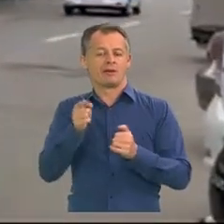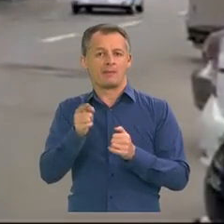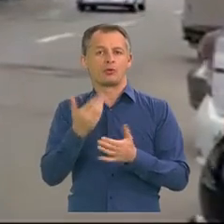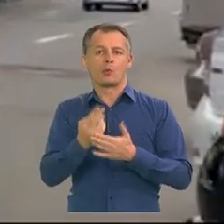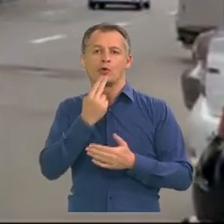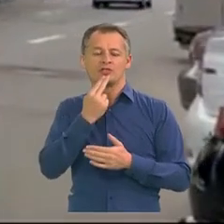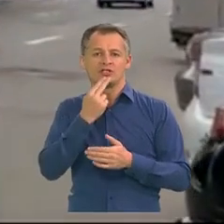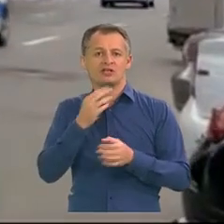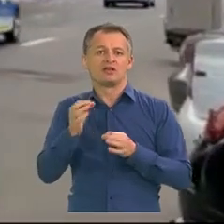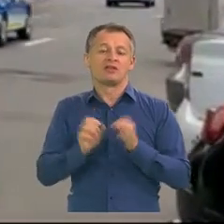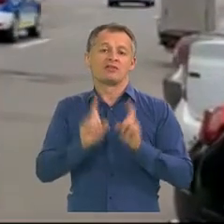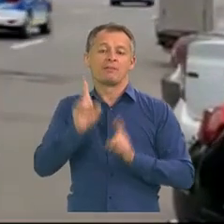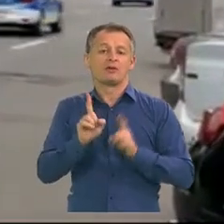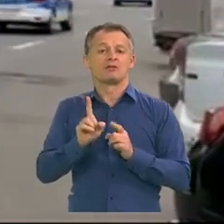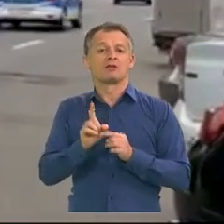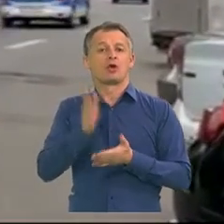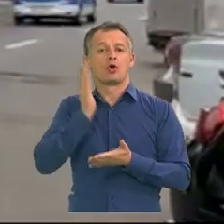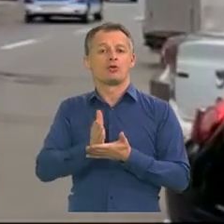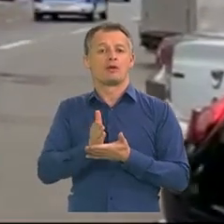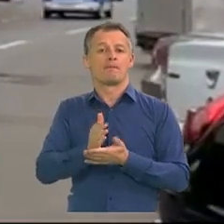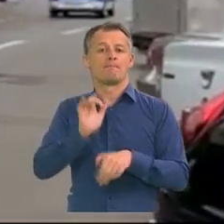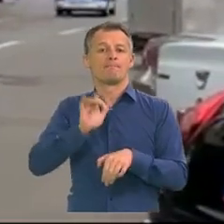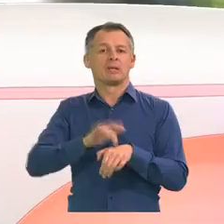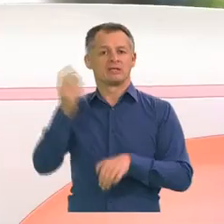luate depind de diagnosticul medicilor psihiatri.